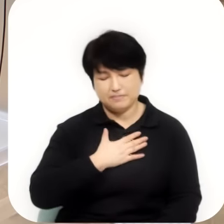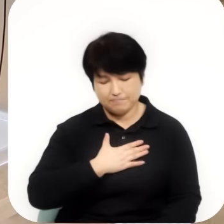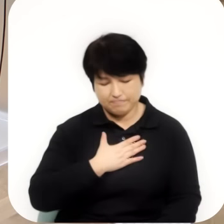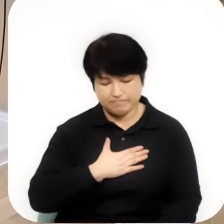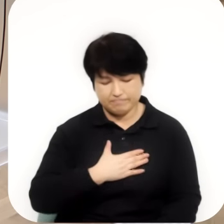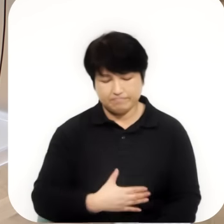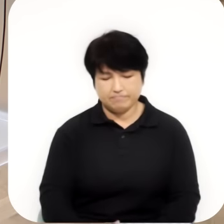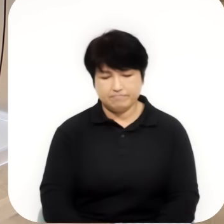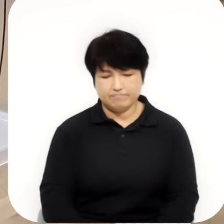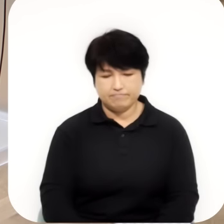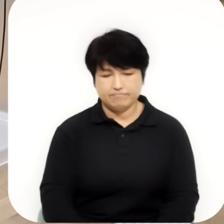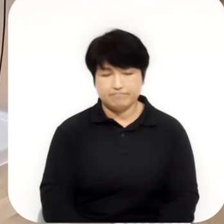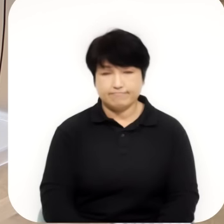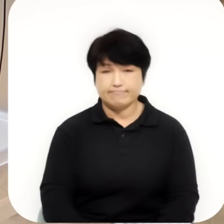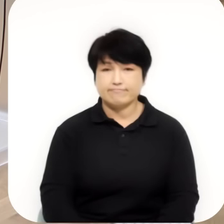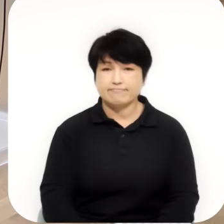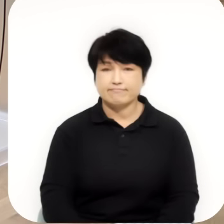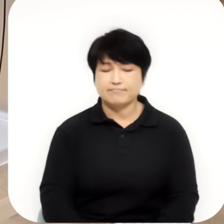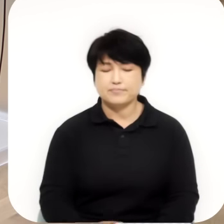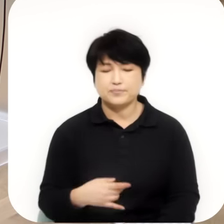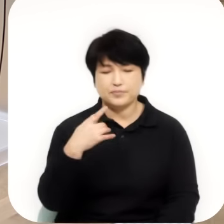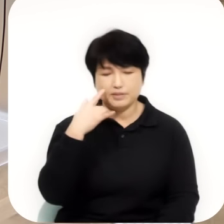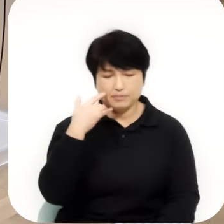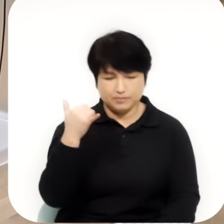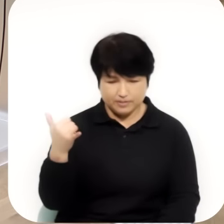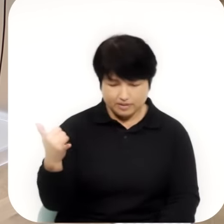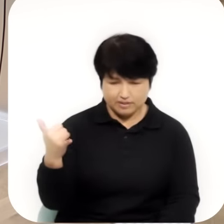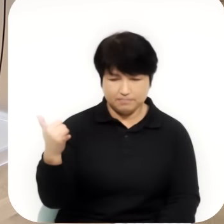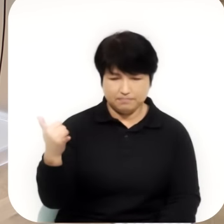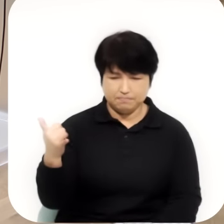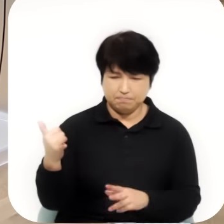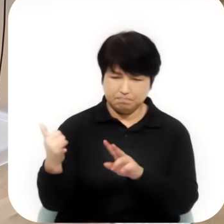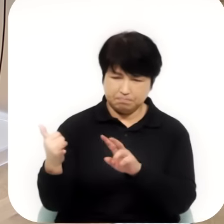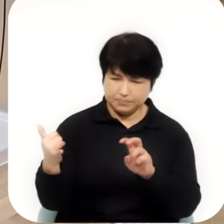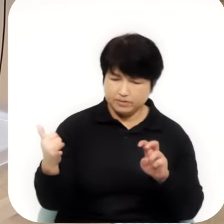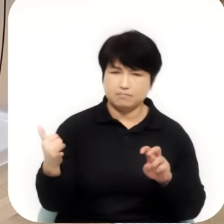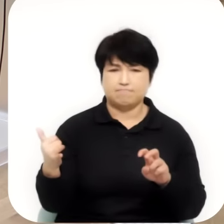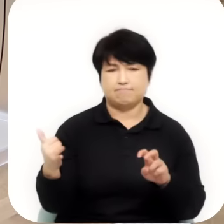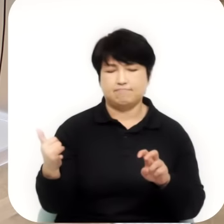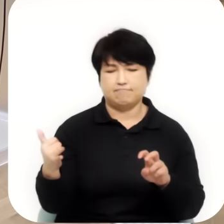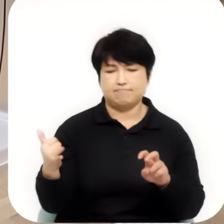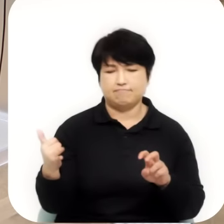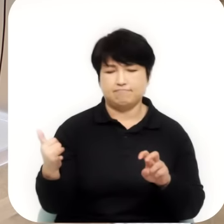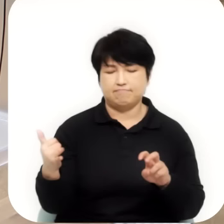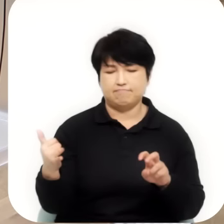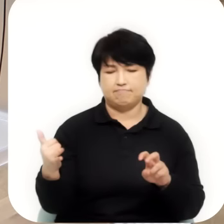네, 알겠습니다. 네, 부모님에 대한 조금 원망을